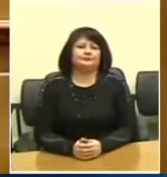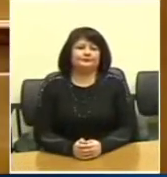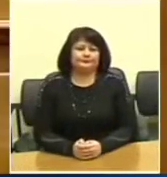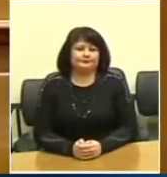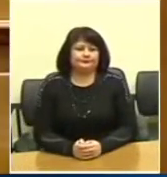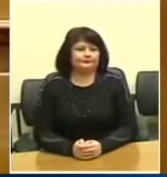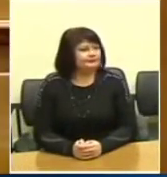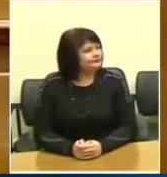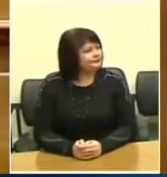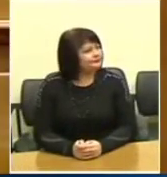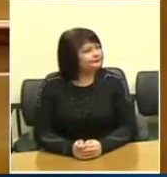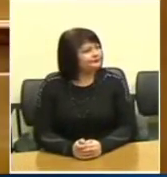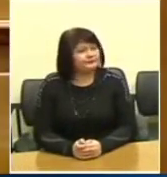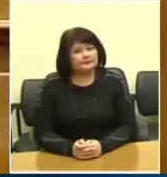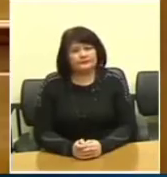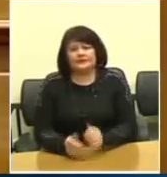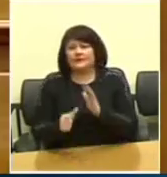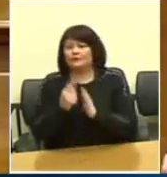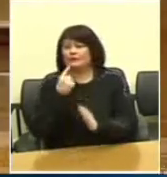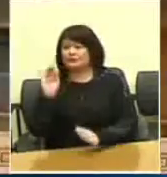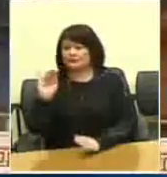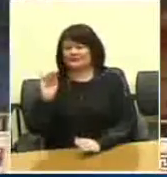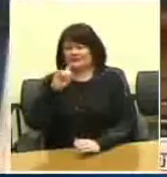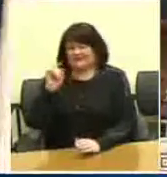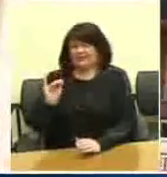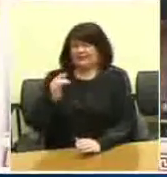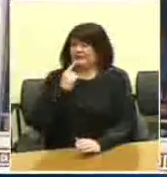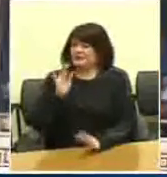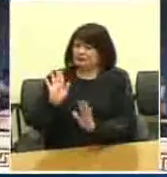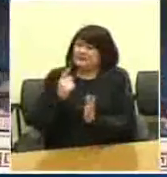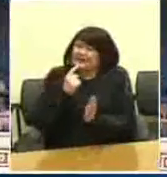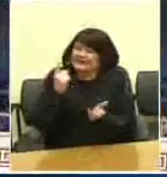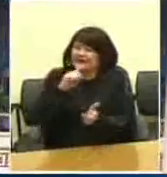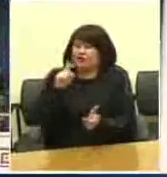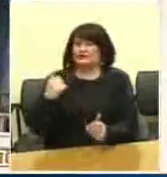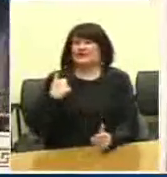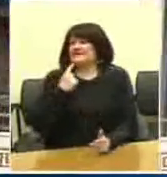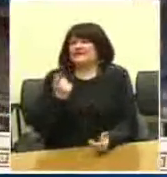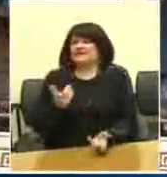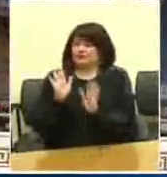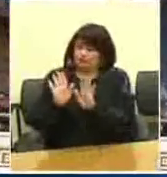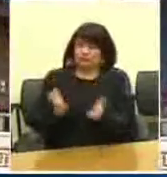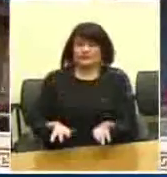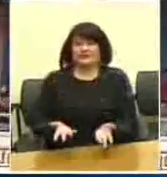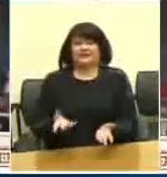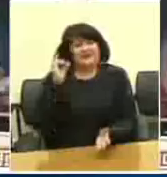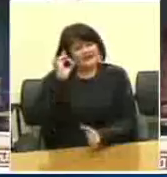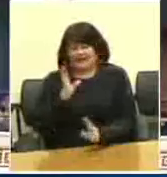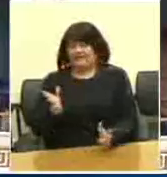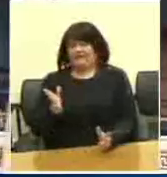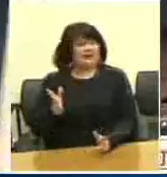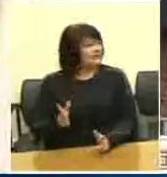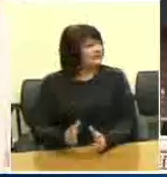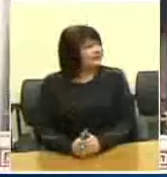Μα τι λέτε, κύριε Βρούτση, σας παρακαλώ. Τι ρωτάτε. Μα τι ρωτάτε. Ακριβώς, δεν κατάλαβα. Ο κύριος